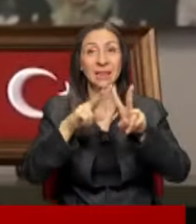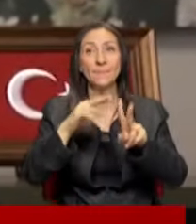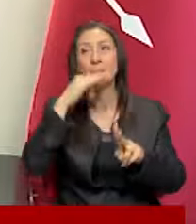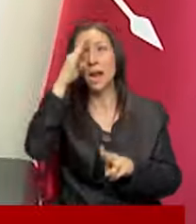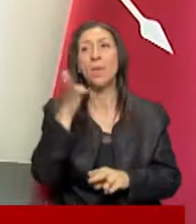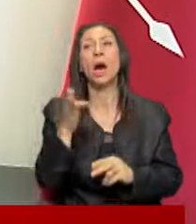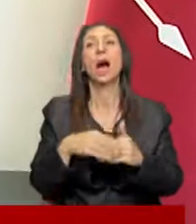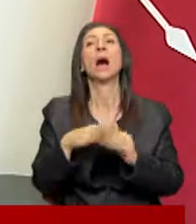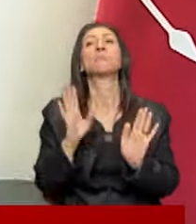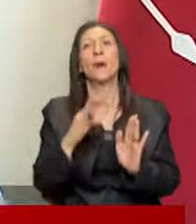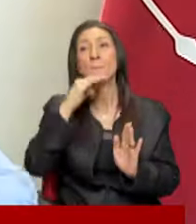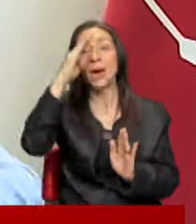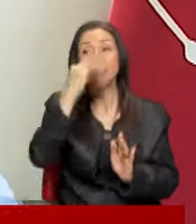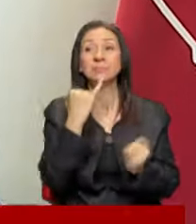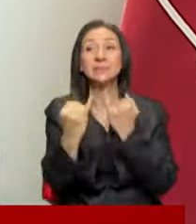ile